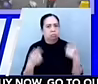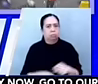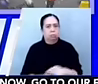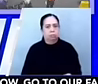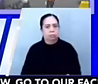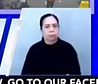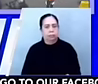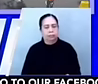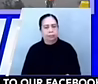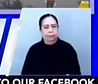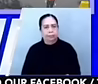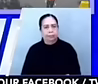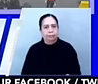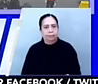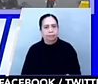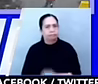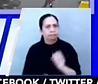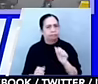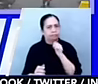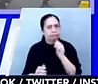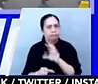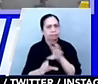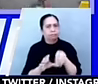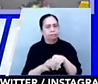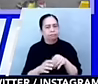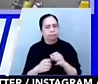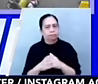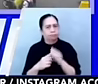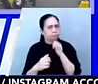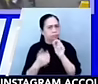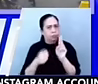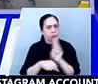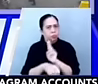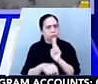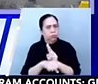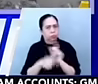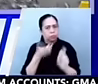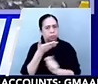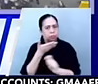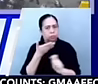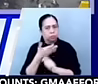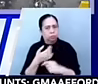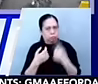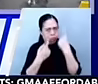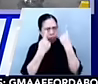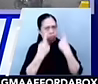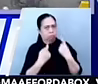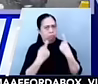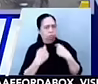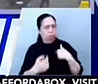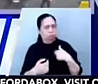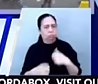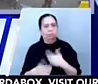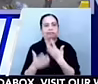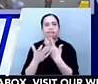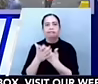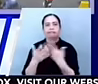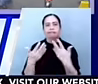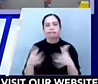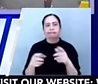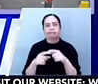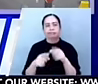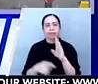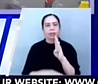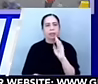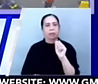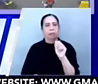kami kinalaman sa ganyan. Hindi po ako gumagamit ng drugs, kahit drug test pa. Nakakulong na ang suspect sa Barbosa Police